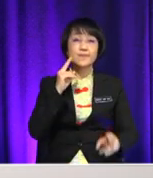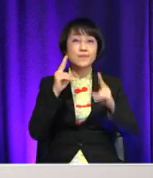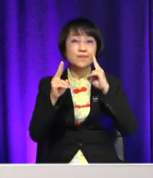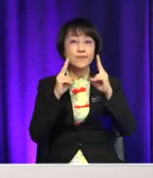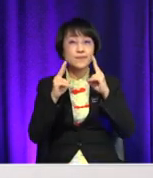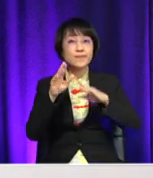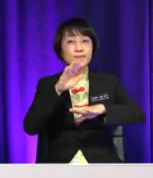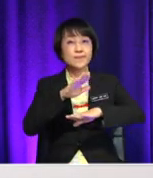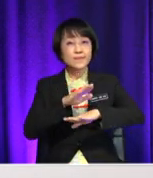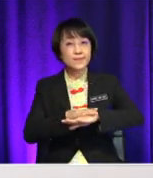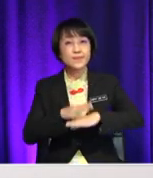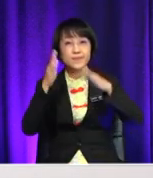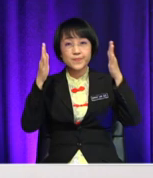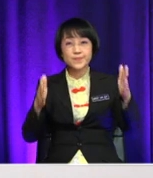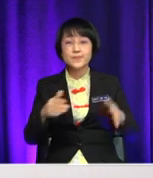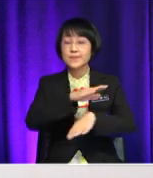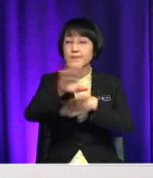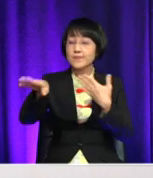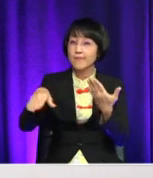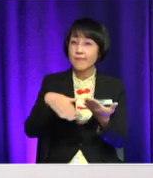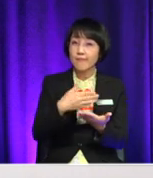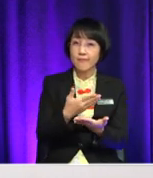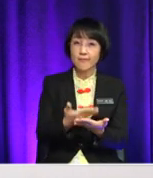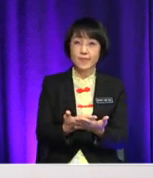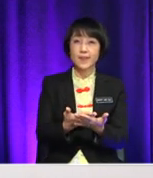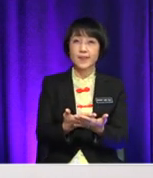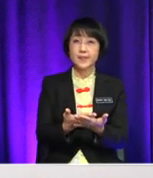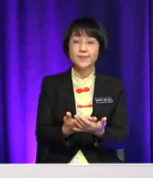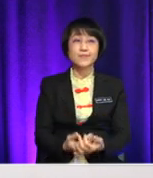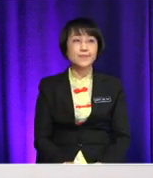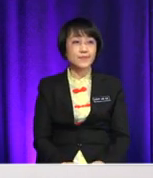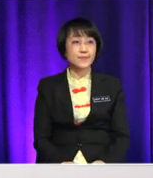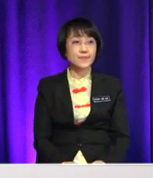para penontonnya Setiap berada di hadapan kaca television